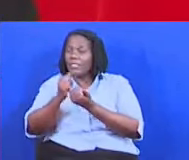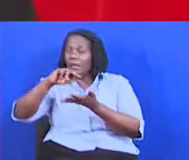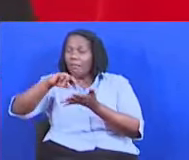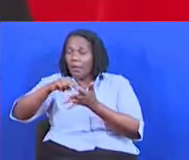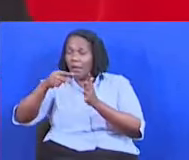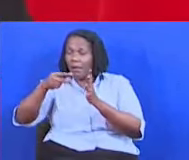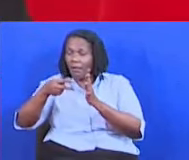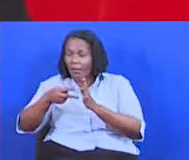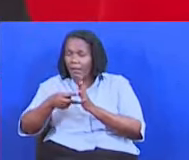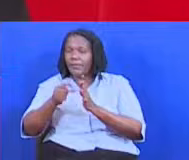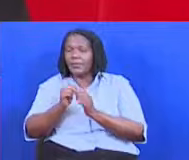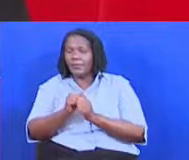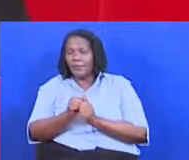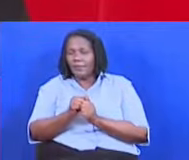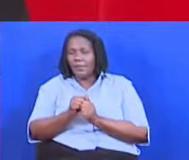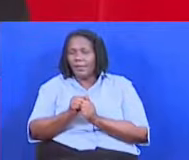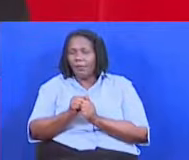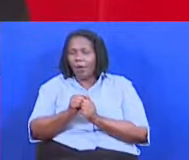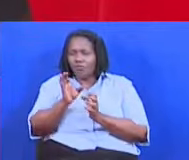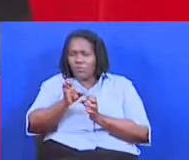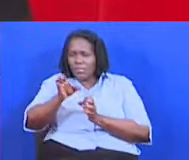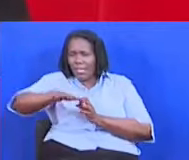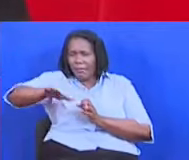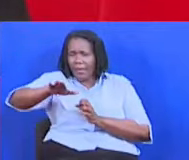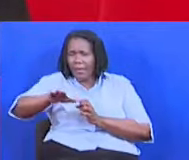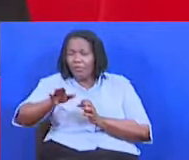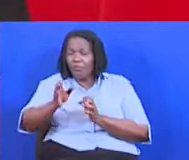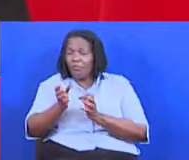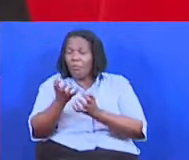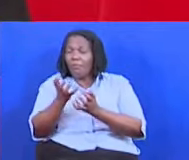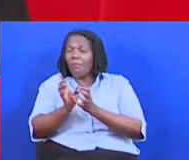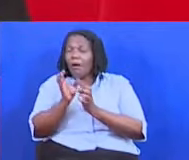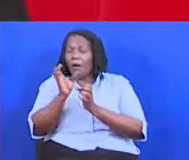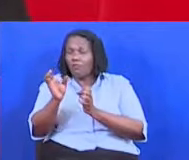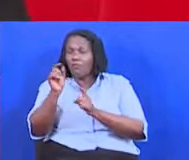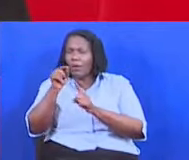maalum kama vile viwanja ili kuvutia